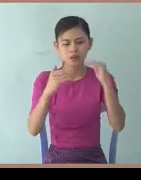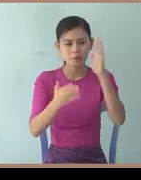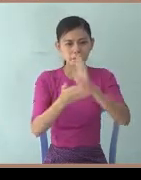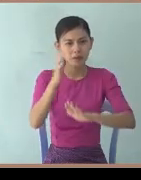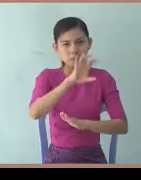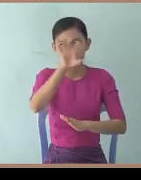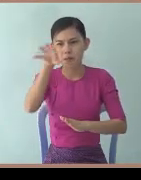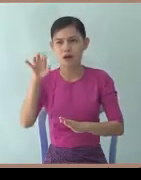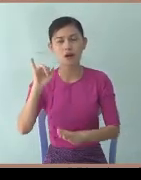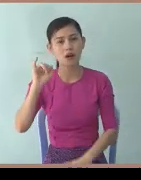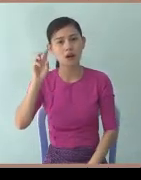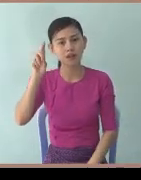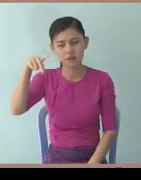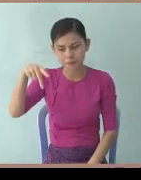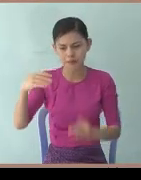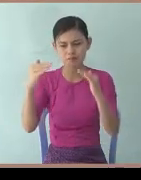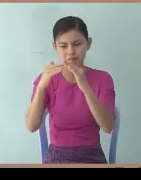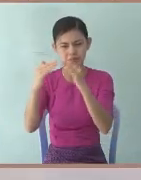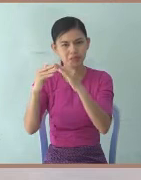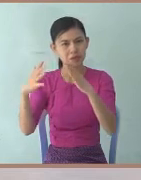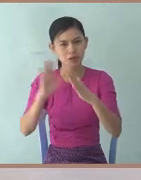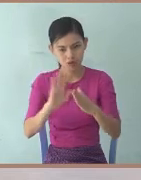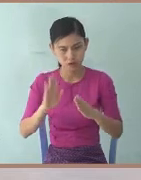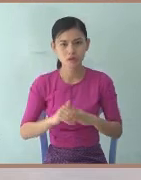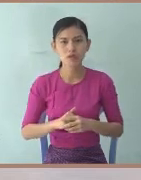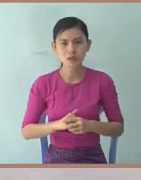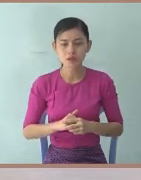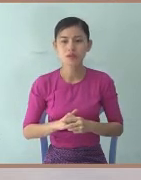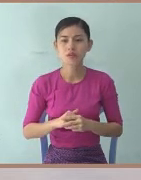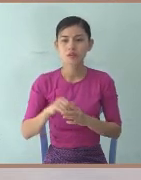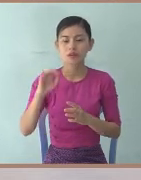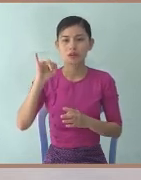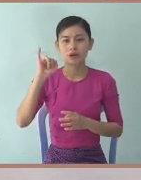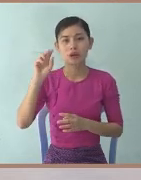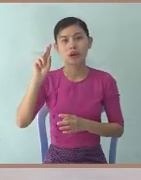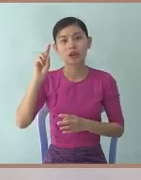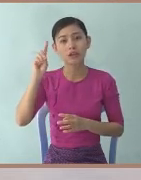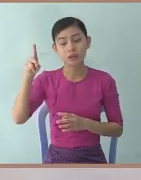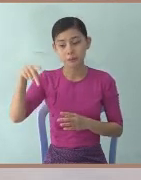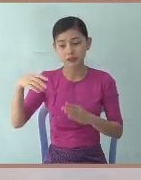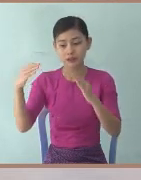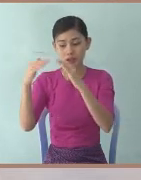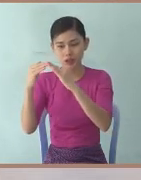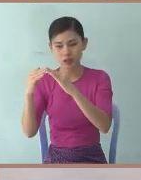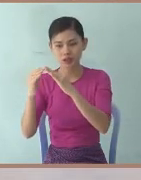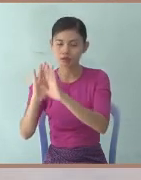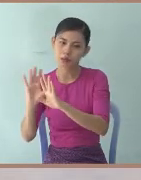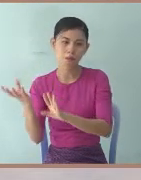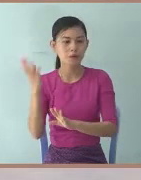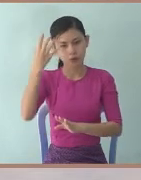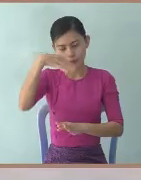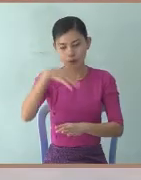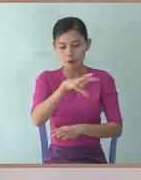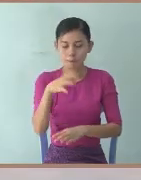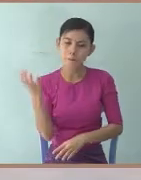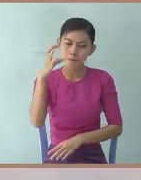မှာဆိုရင်ဆစ်ဘေးရှောင်းစခန်းတွေအခုထိရှိနေတုန်းပေါ့နော်။တို့နေရပြန်အစီအစဉ်တွေကအစကျွန်တော်ကအခုချိ